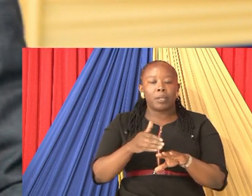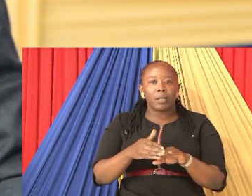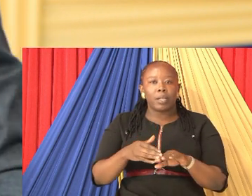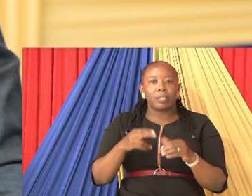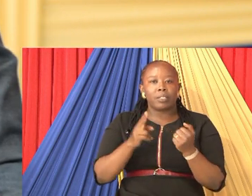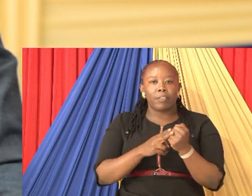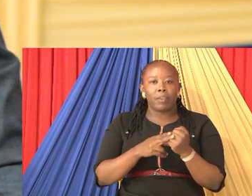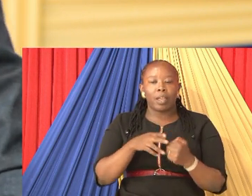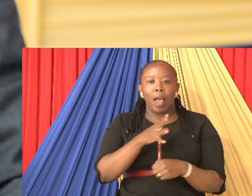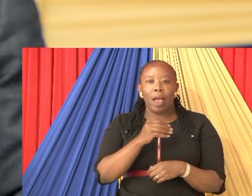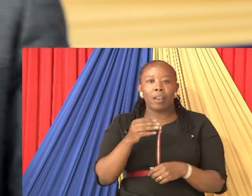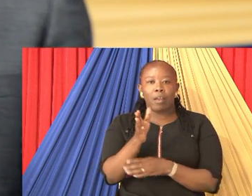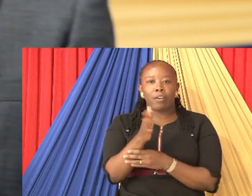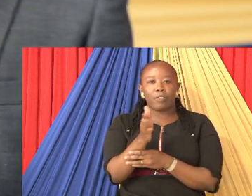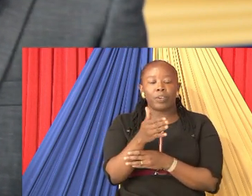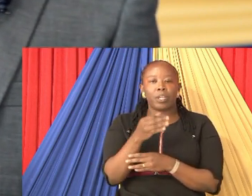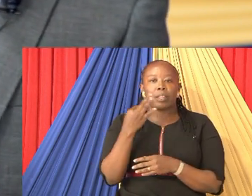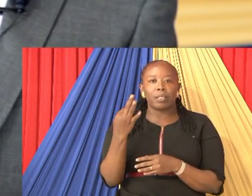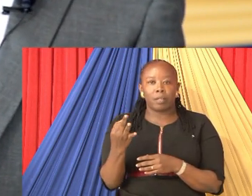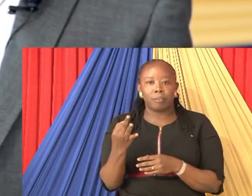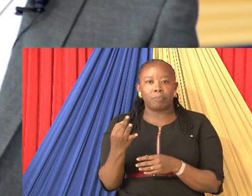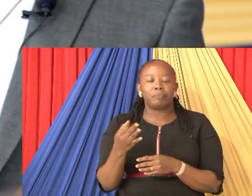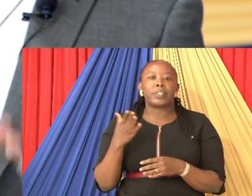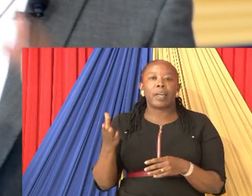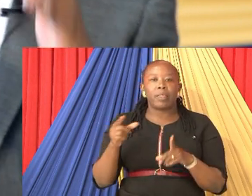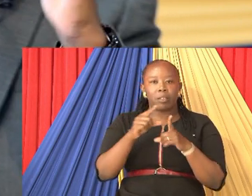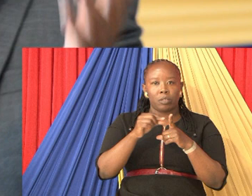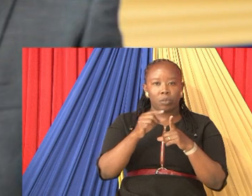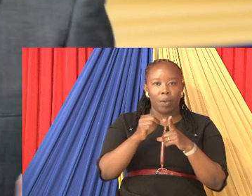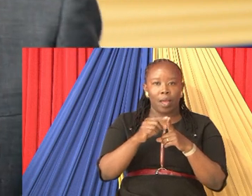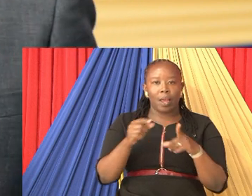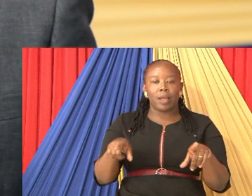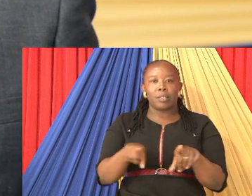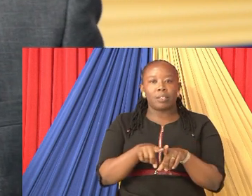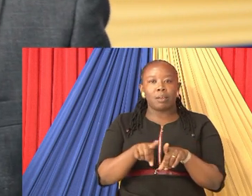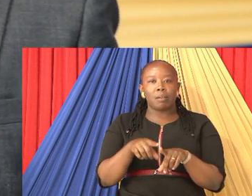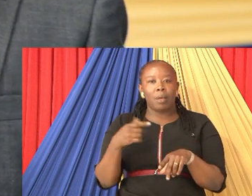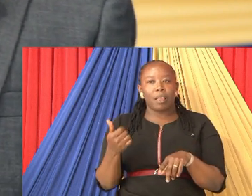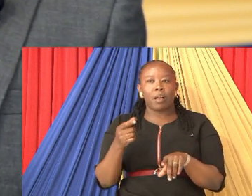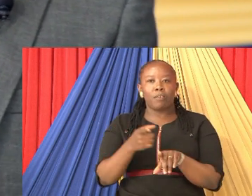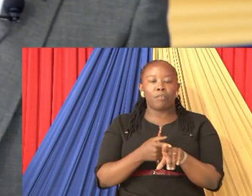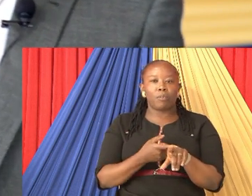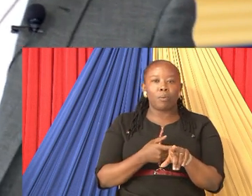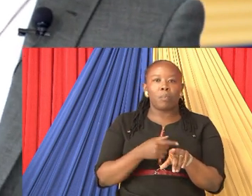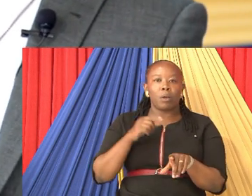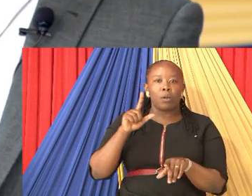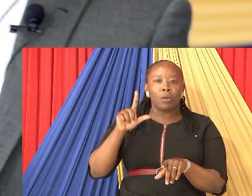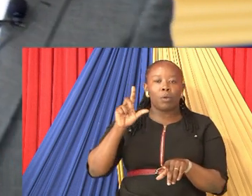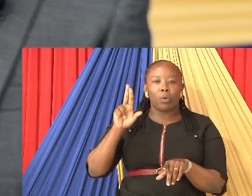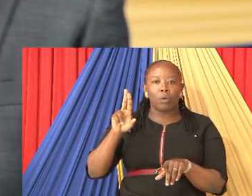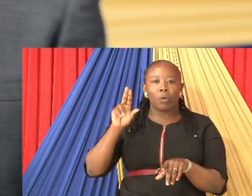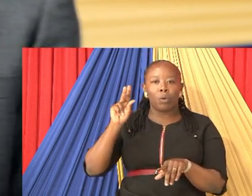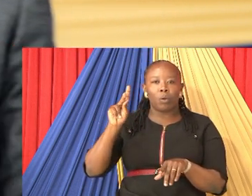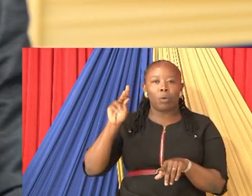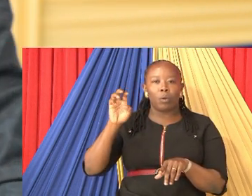Yohana 6, wakati pia walikuwa milimani mahala pale, hawakuwa